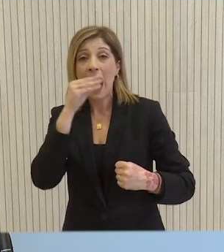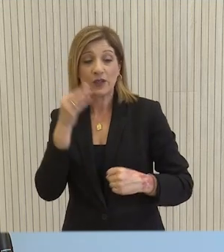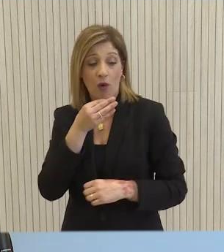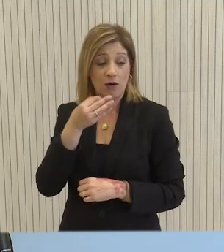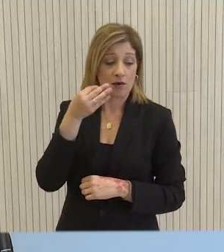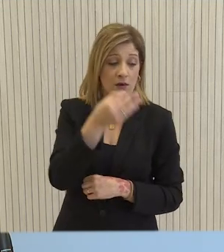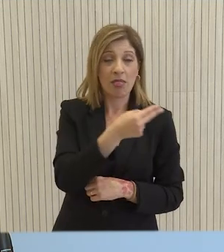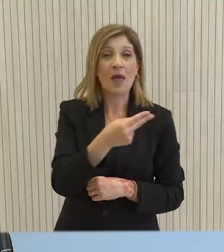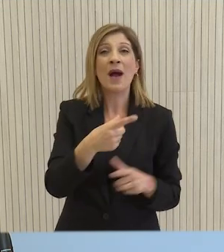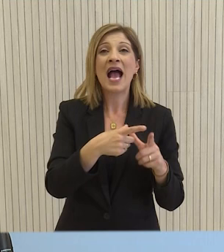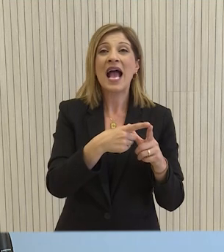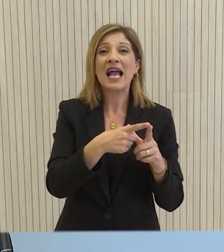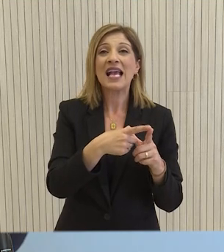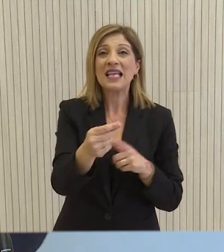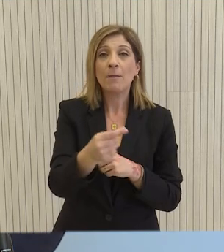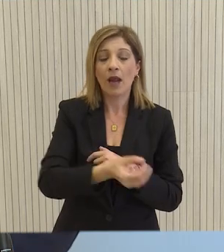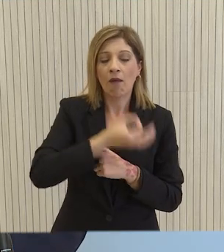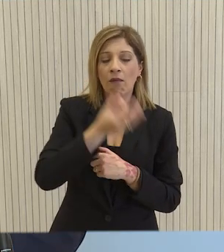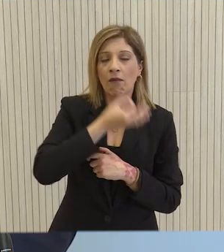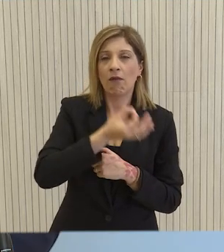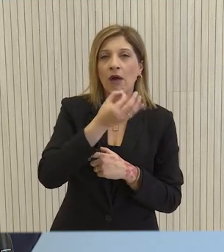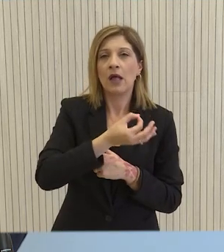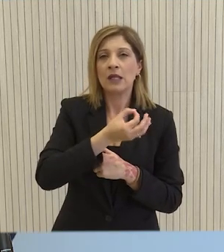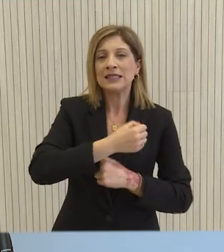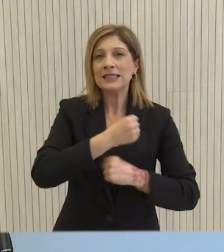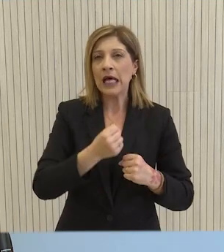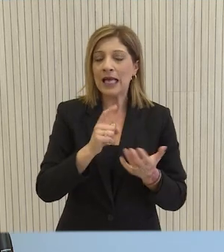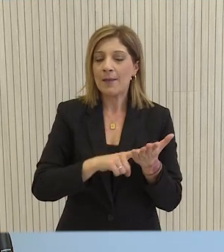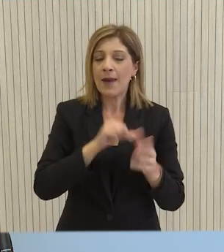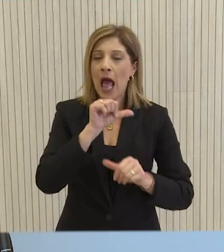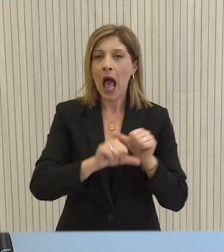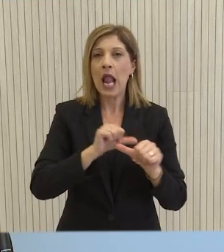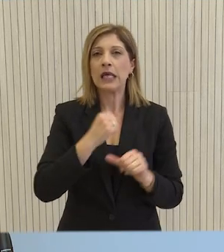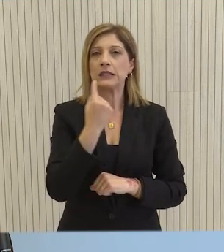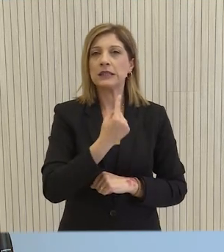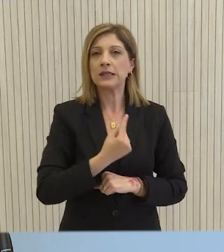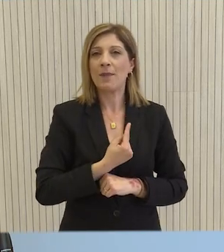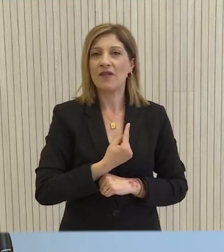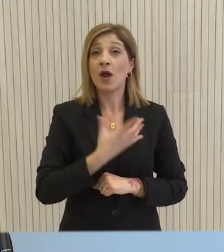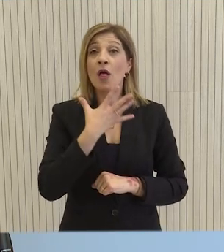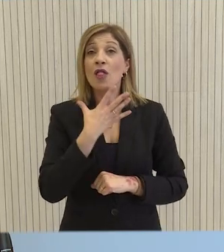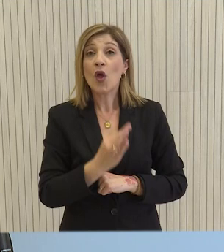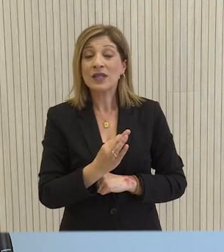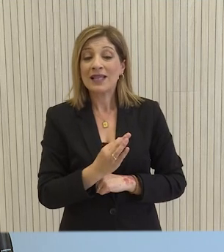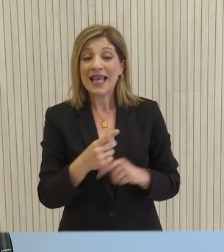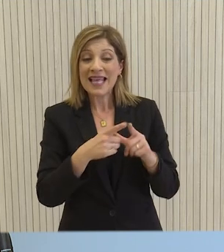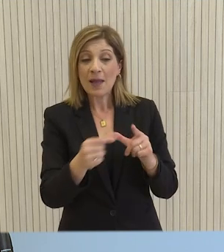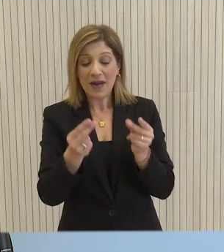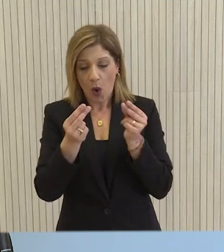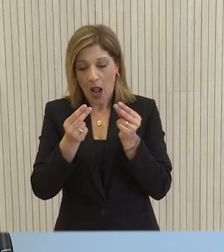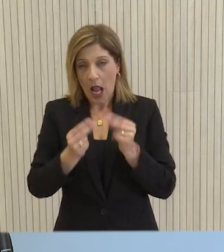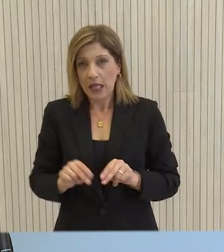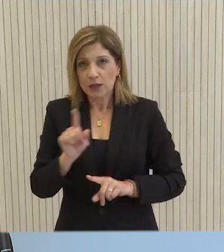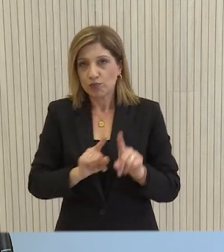στο Κυπριακό ή να μην κάνει φανερά τόσες δηλώσεις, επειδή ακριβώς το θέμα του Κυπριακού θα το λύσει η Ελλάδα μαζί με την Τουρκία.